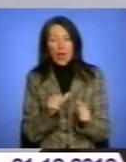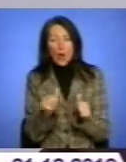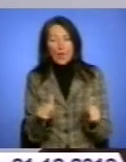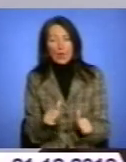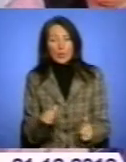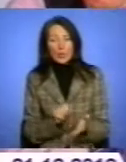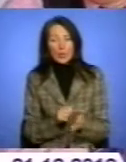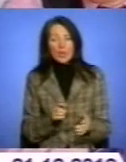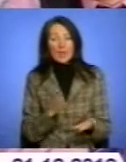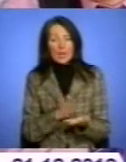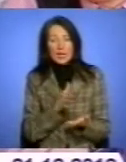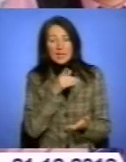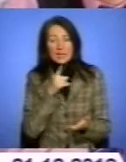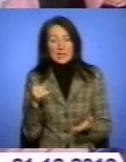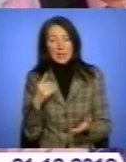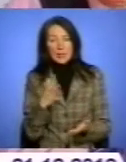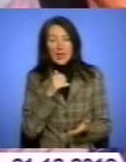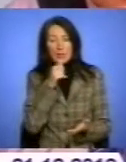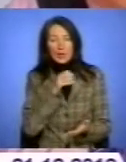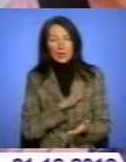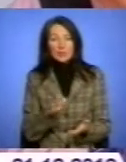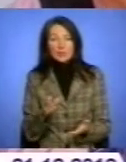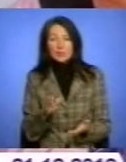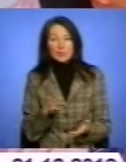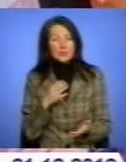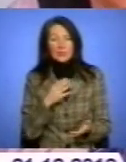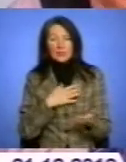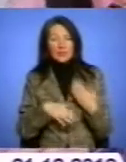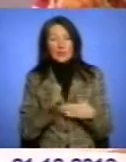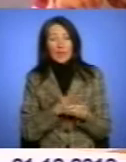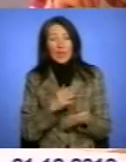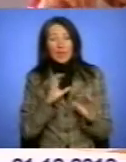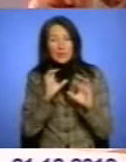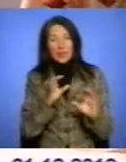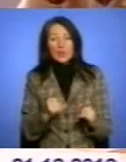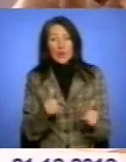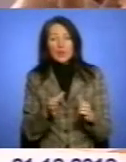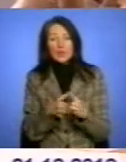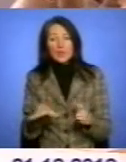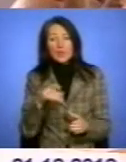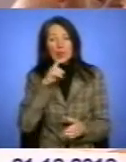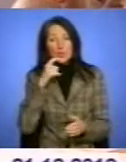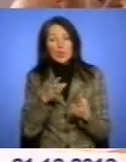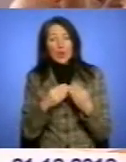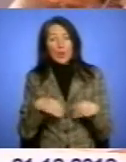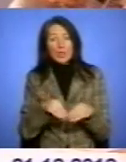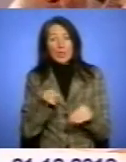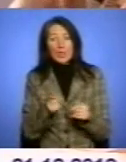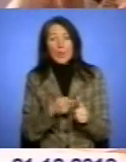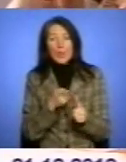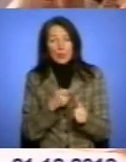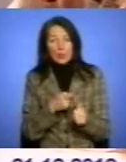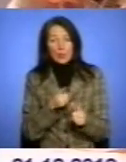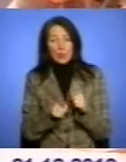термін 5 років. Нетішним є закон для осередків всеукраїнських об'єднань. Їх перейменують. Процедура створення